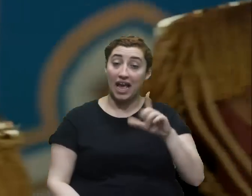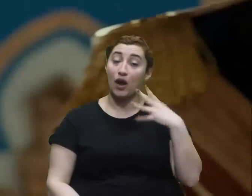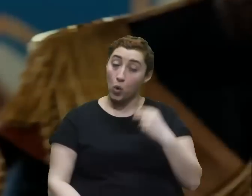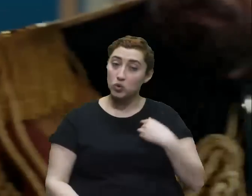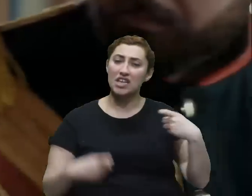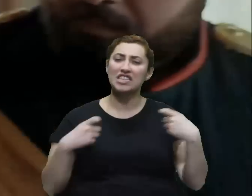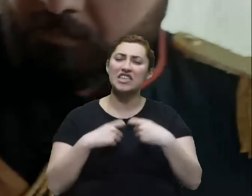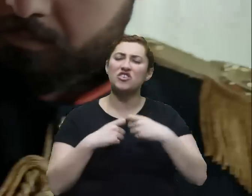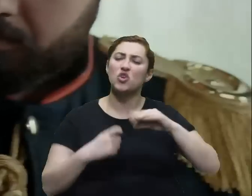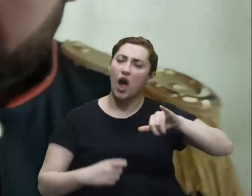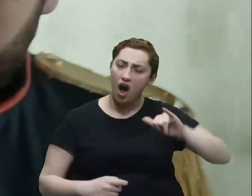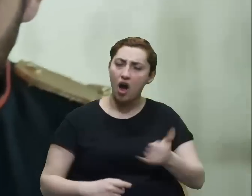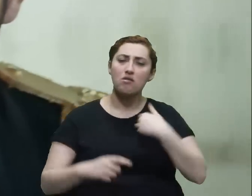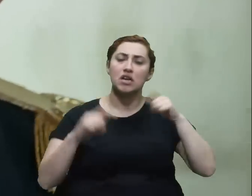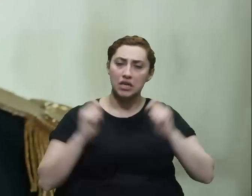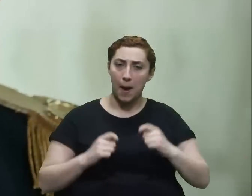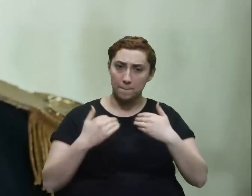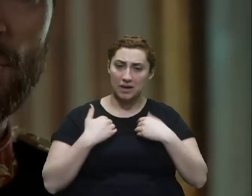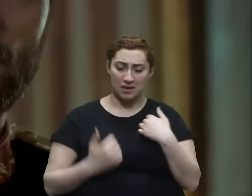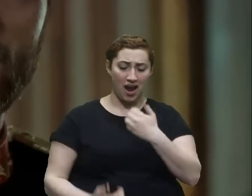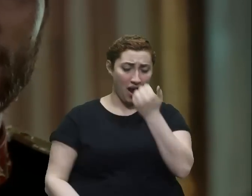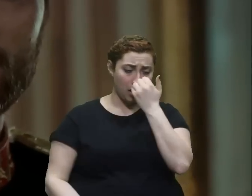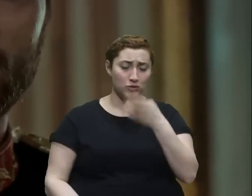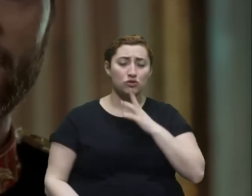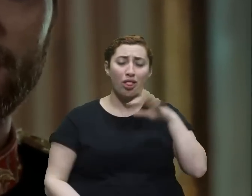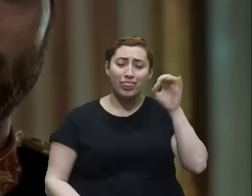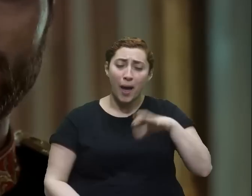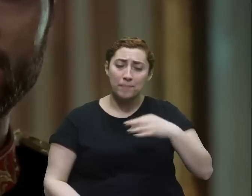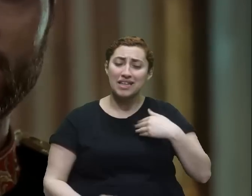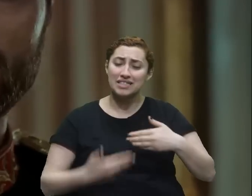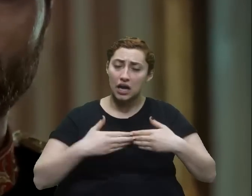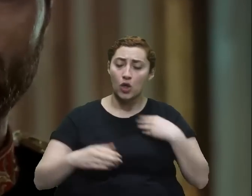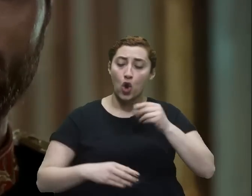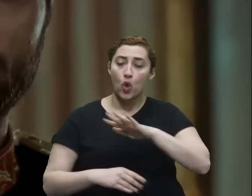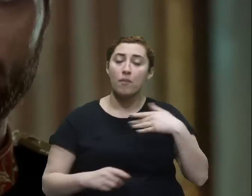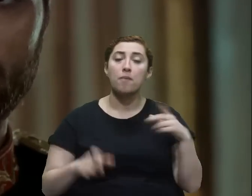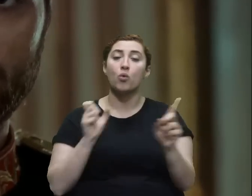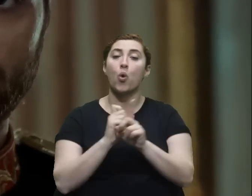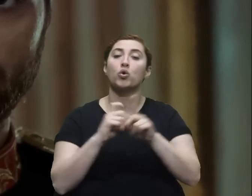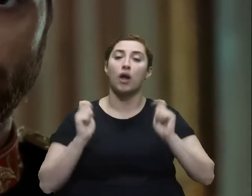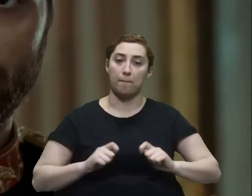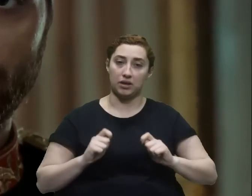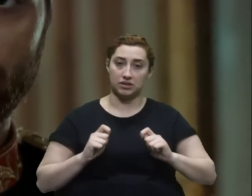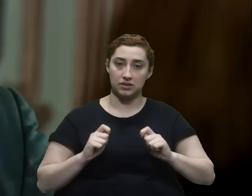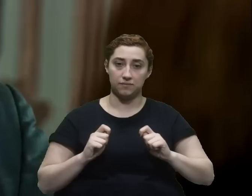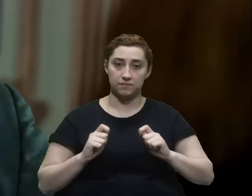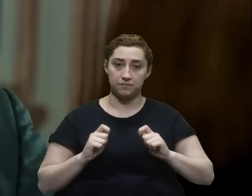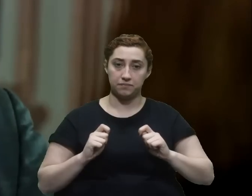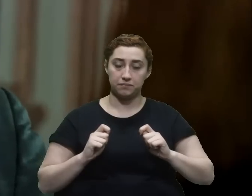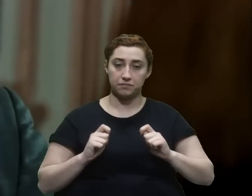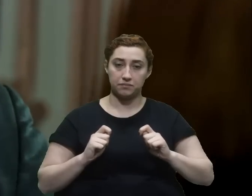Gerekirse savaşın en dehşetlisini yapar, kanımızın son damlasına kadar topraklarımızı müdafaa ederiz.